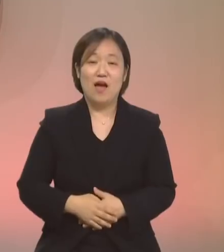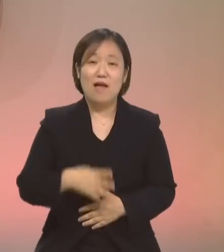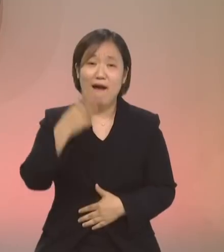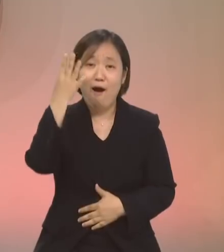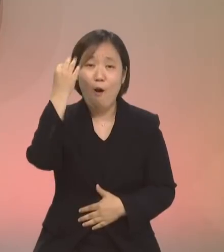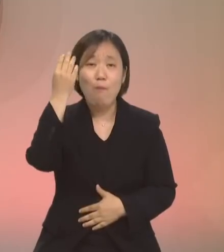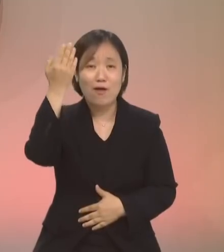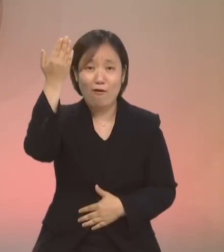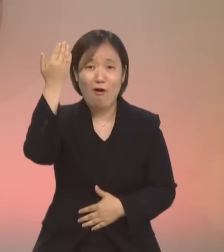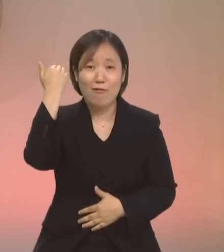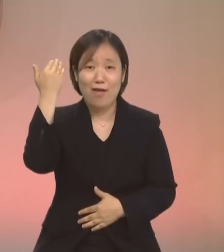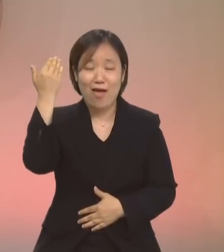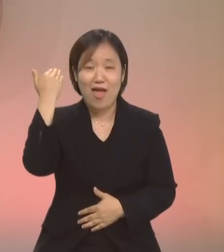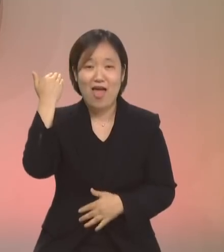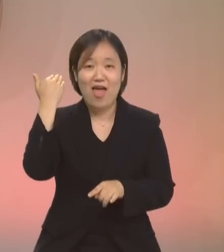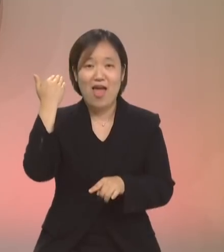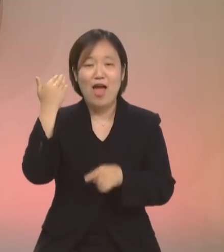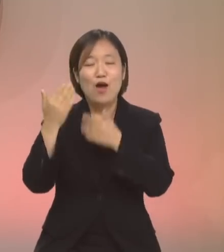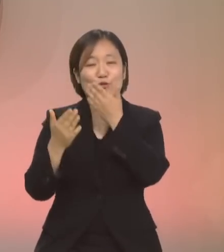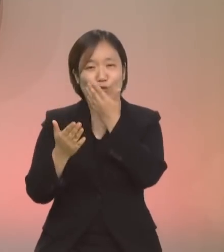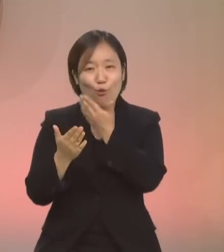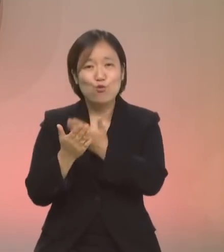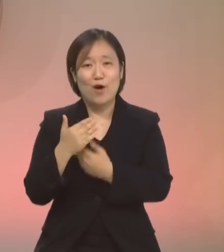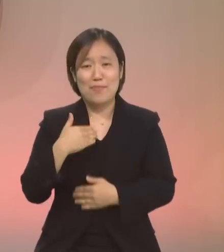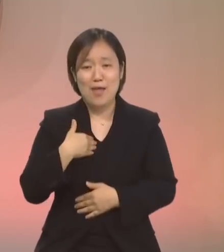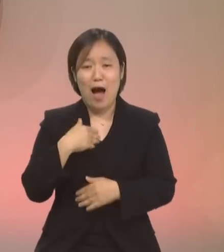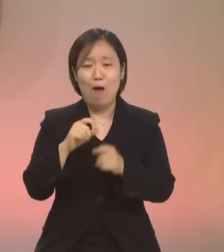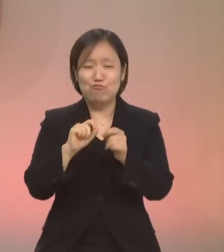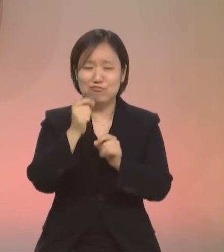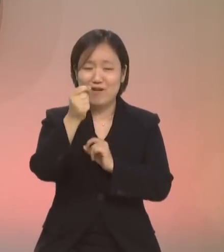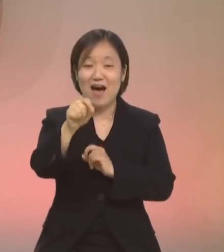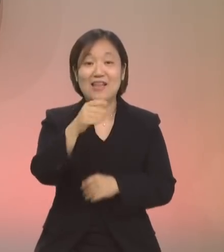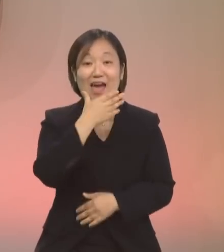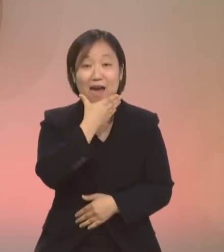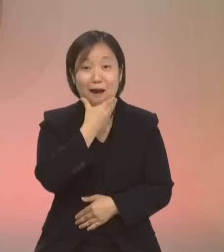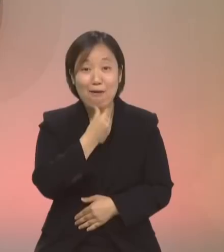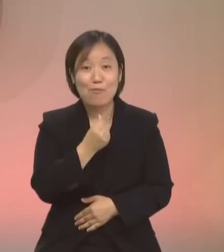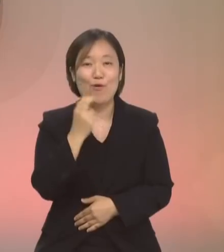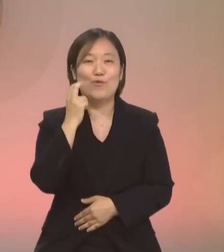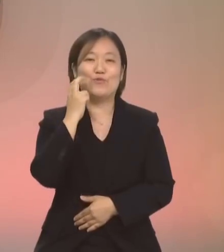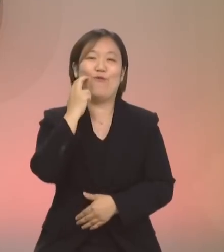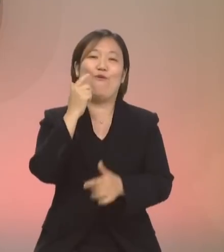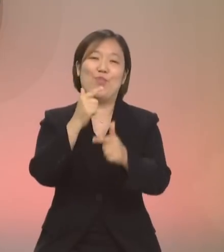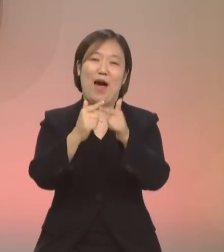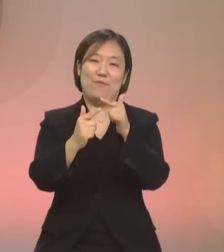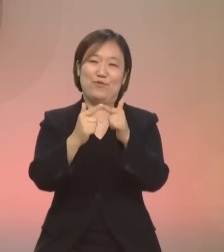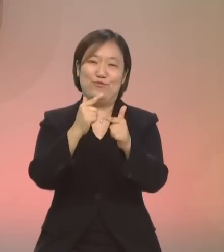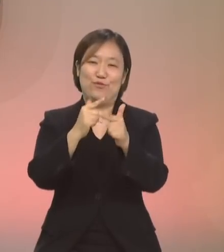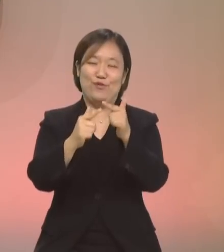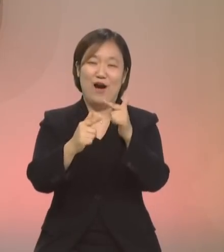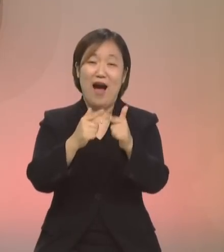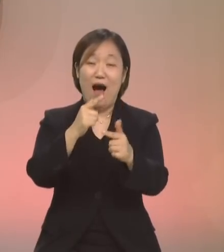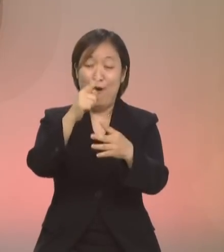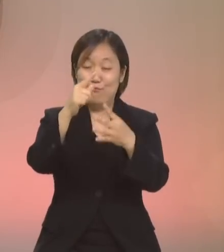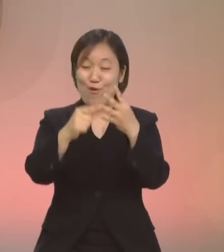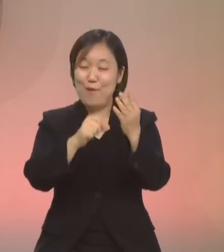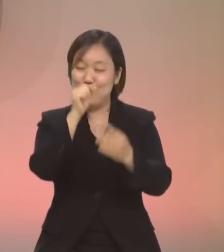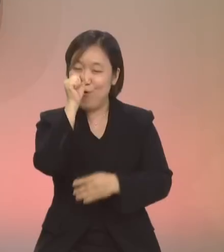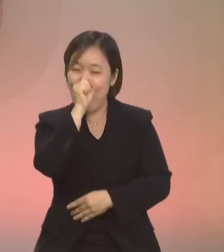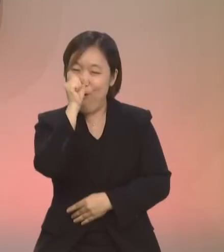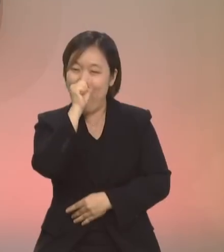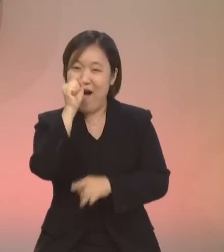얼마 전에 우리 소중한 나 무한 행복 소나무의 아주 광팬이신